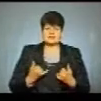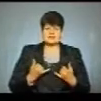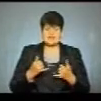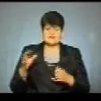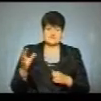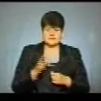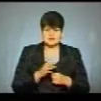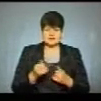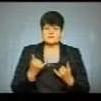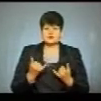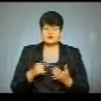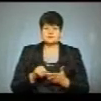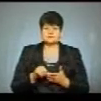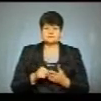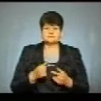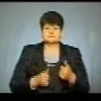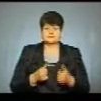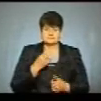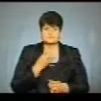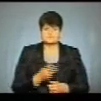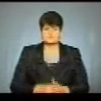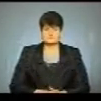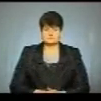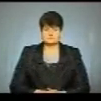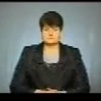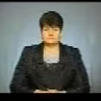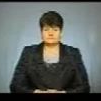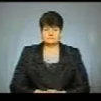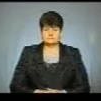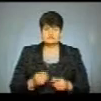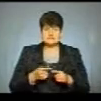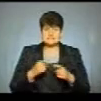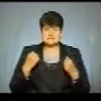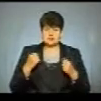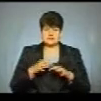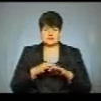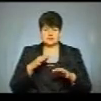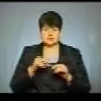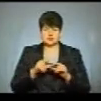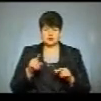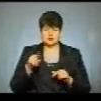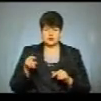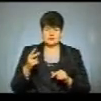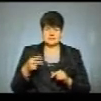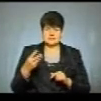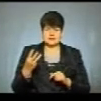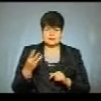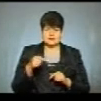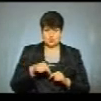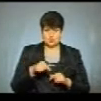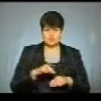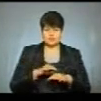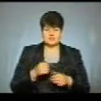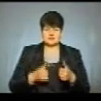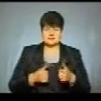сьогодні змагалися учасники, Світлана Лазорик бачила. Це спортивна зала школи номер 23. Тут